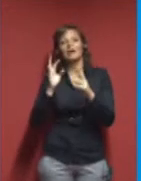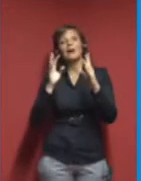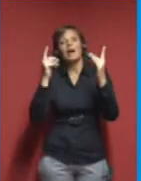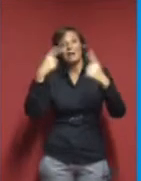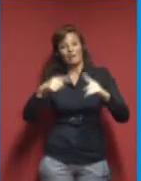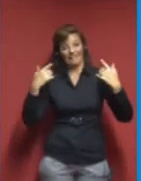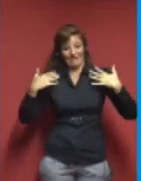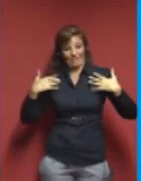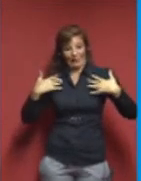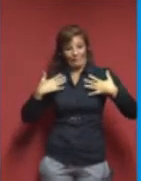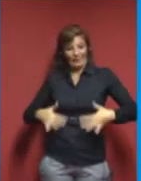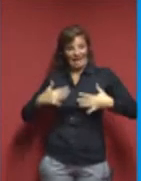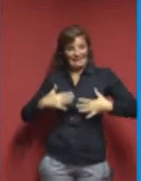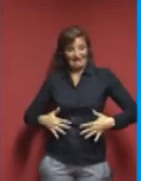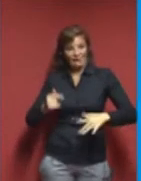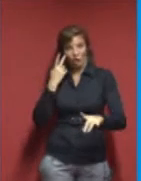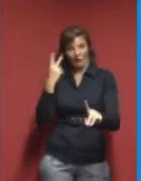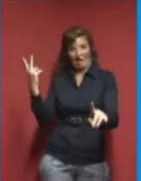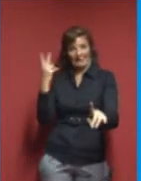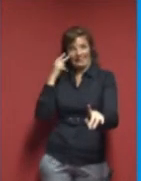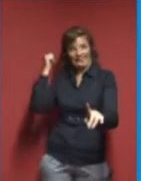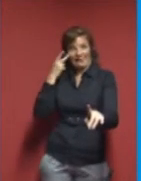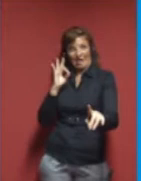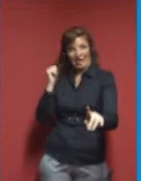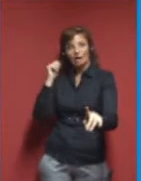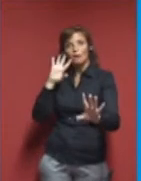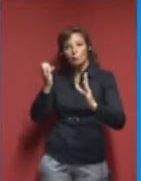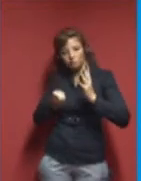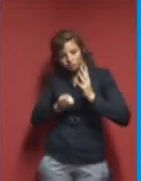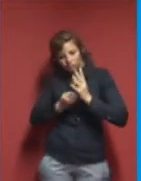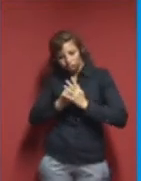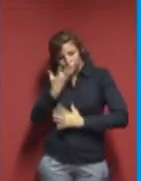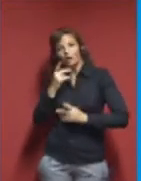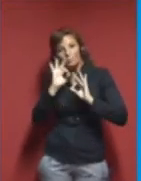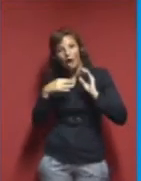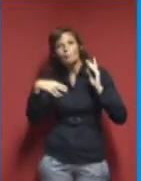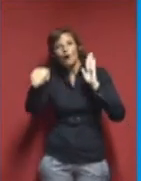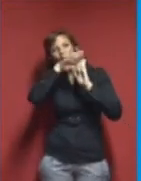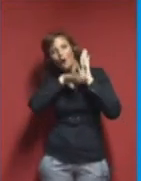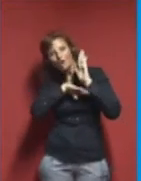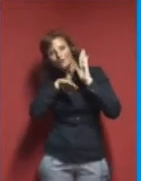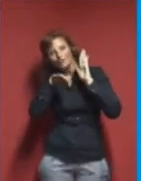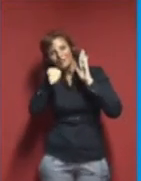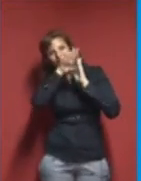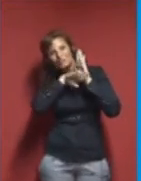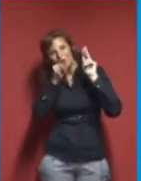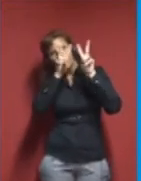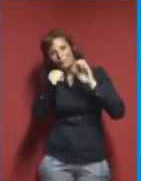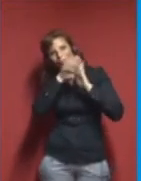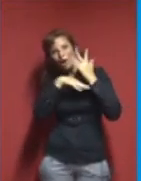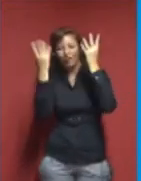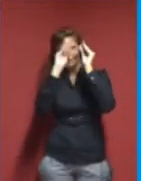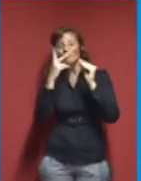questo vestito che vedete in primo piano è stato proprio creato tramite quell'ambiente di programmazione.